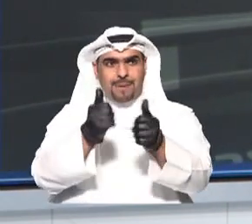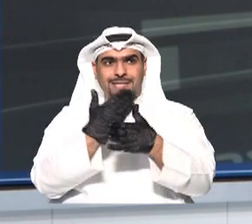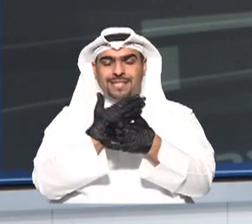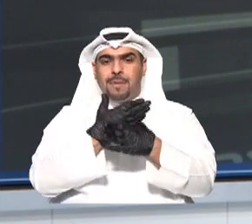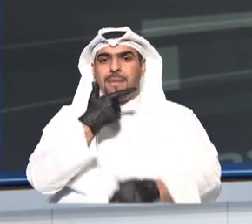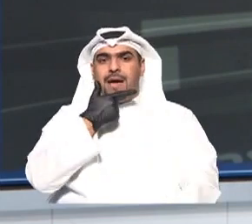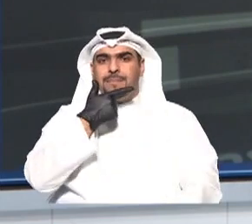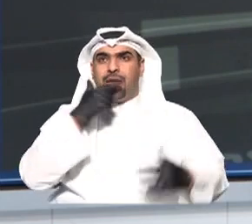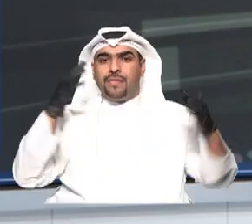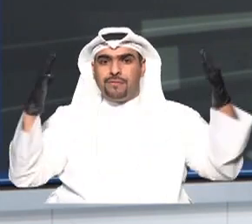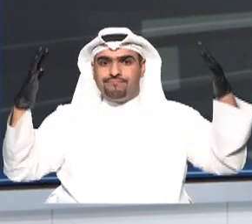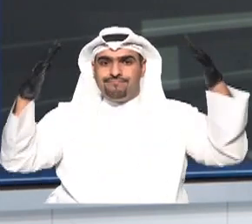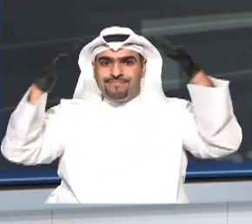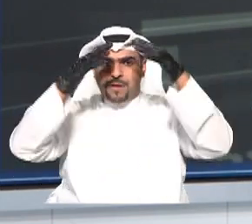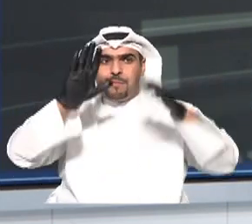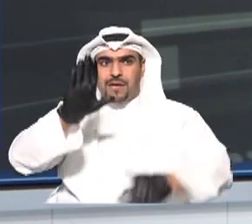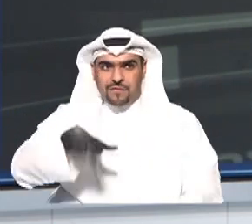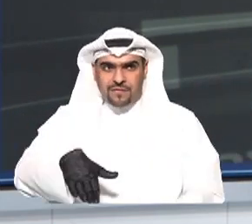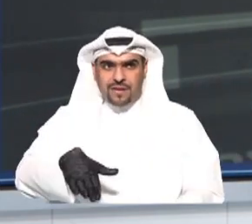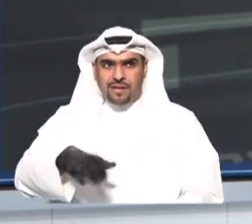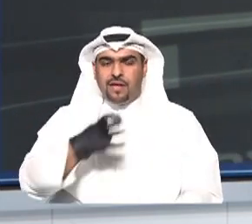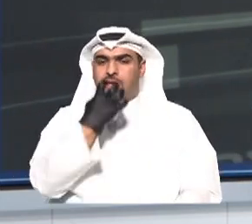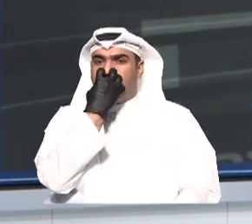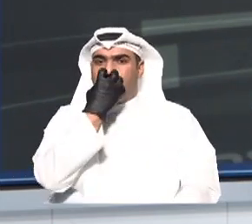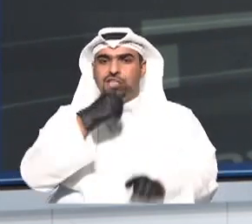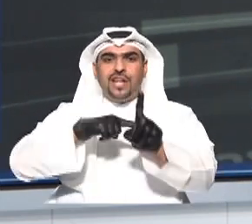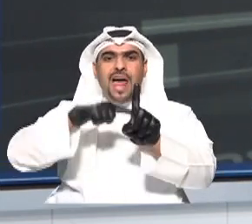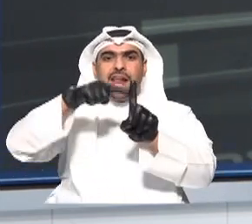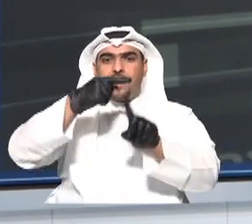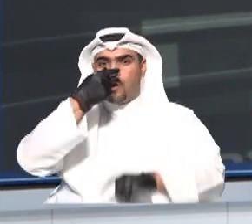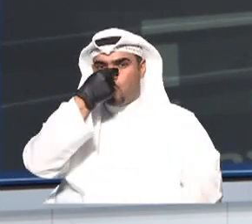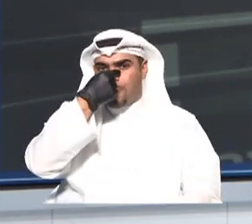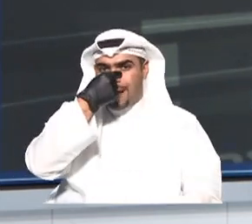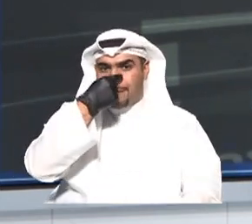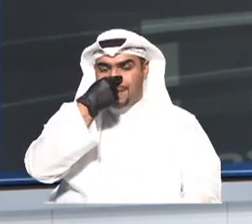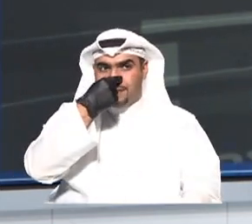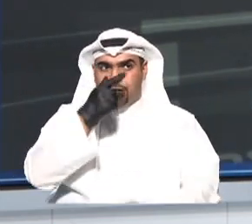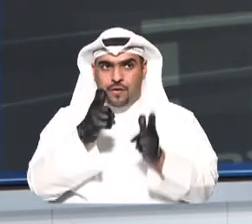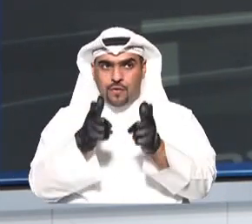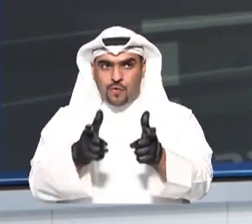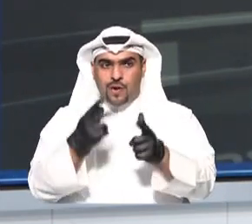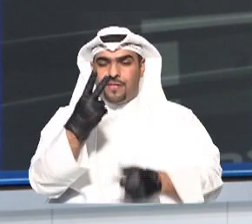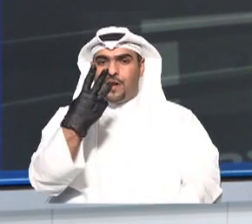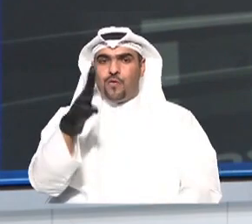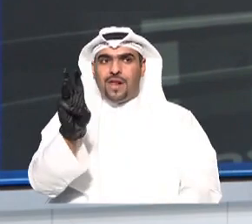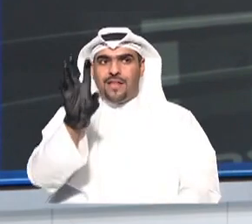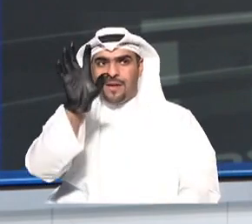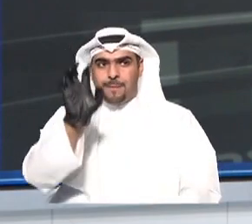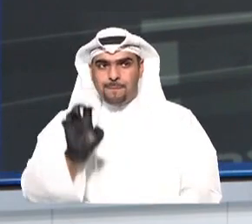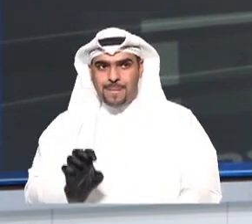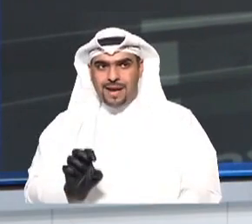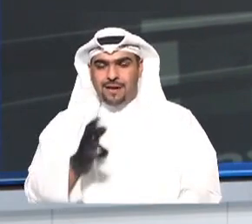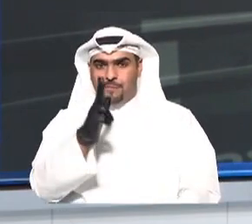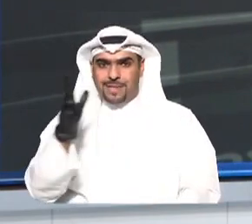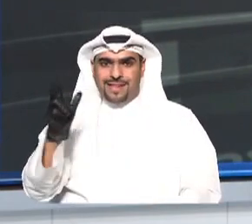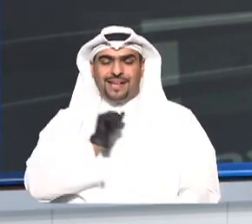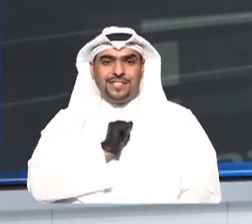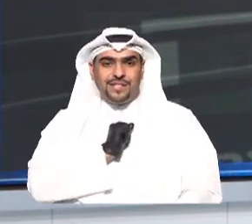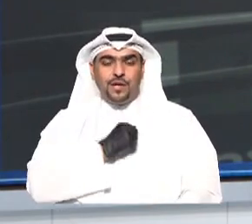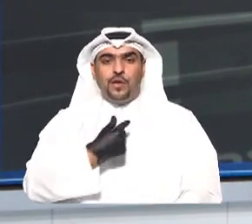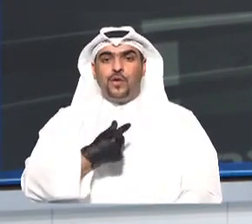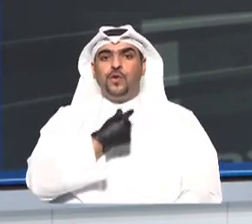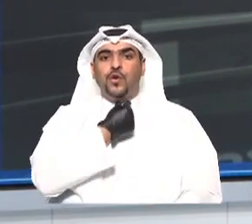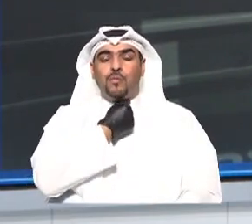الشرقية خفيفة إلى معتدل السرعة، تتراوح سرعتها ما بين 10 إلى 35 كيلومتر في الساعة. ابتداء من مساء يوم الجمعة